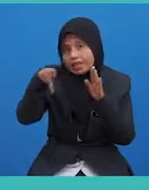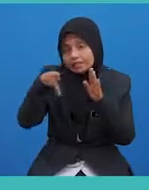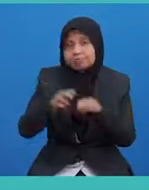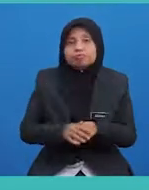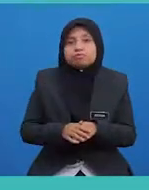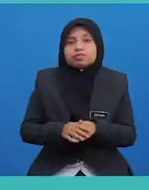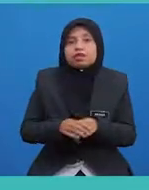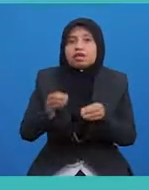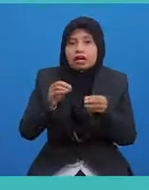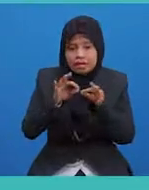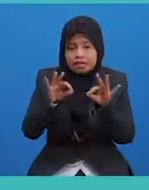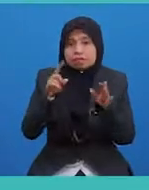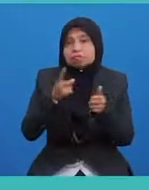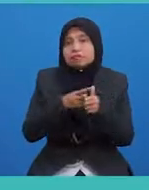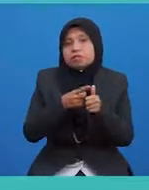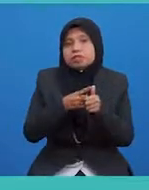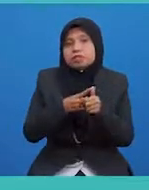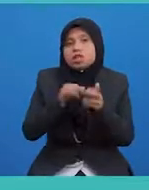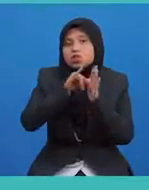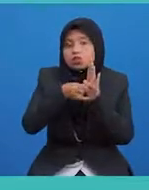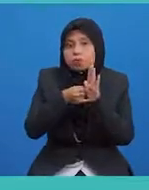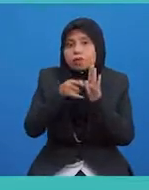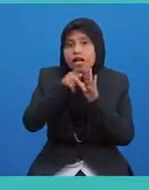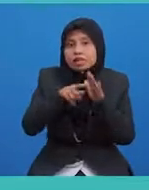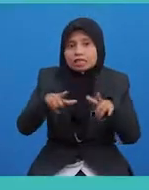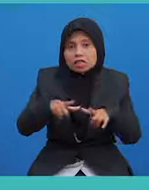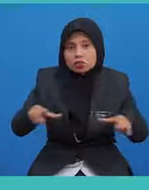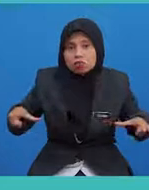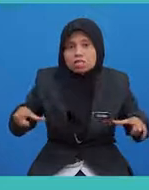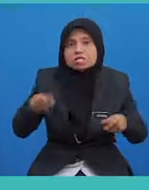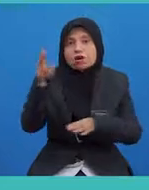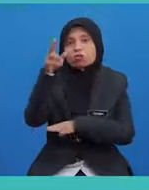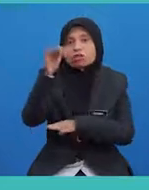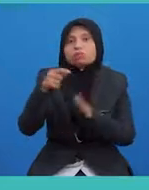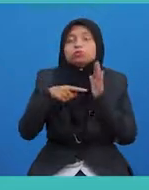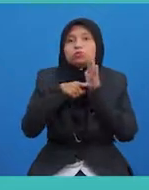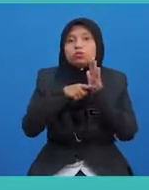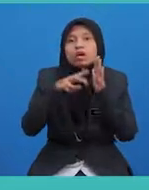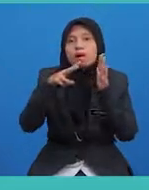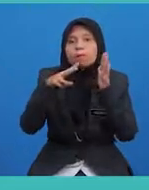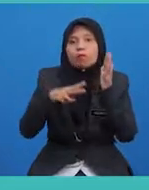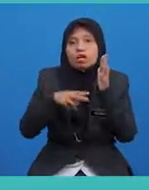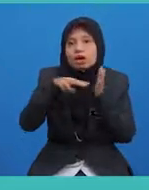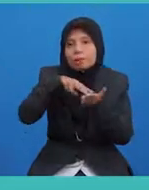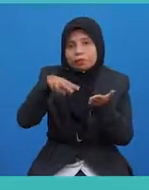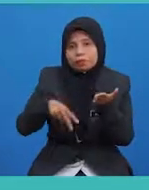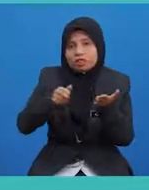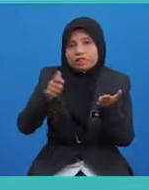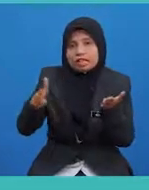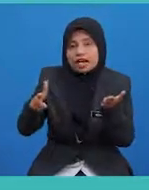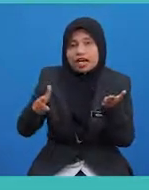Lihat ayat yang pertama. Jumlah keluasan hutan yang menunjukkan pola menurun ialah Indonesia.